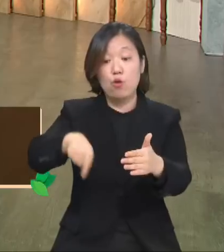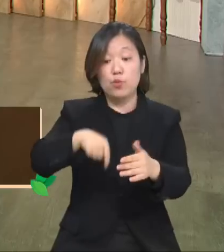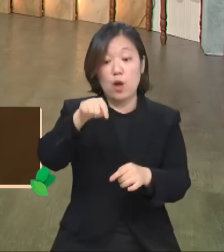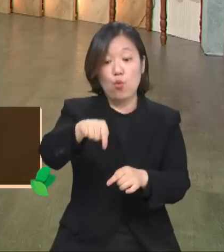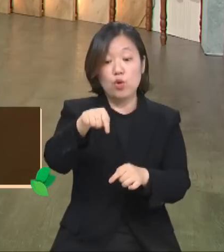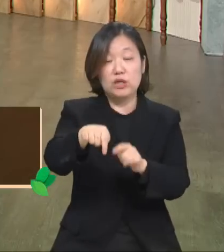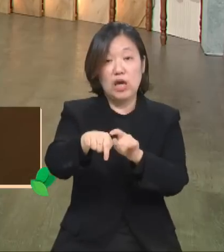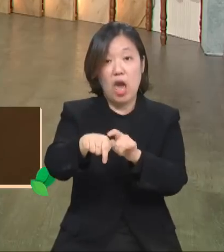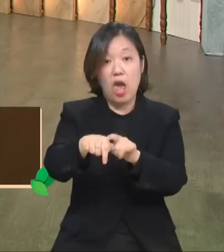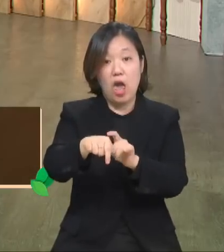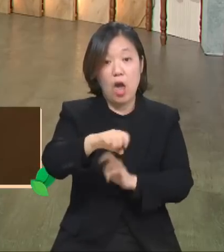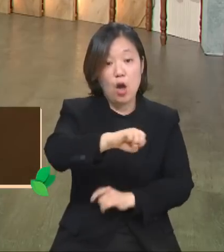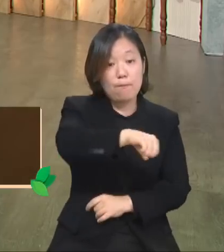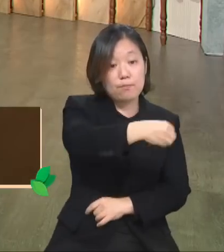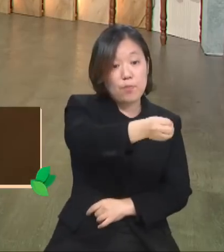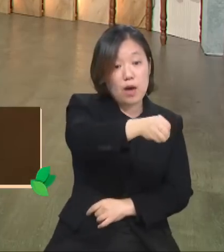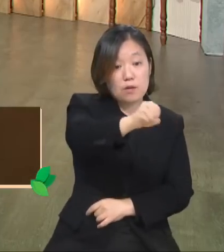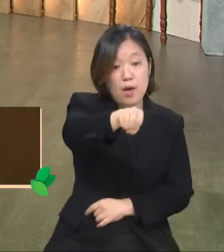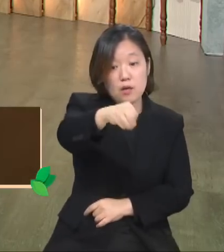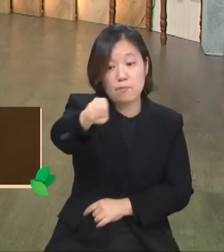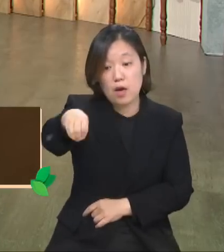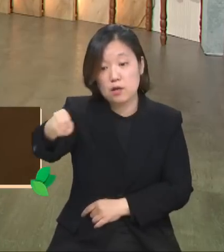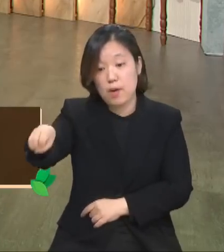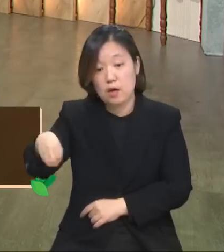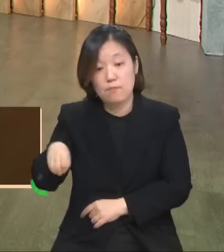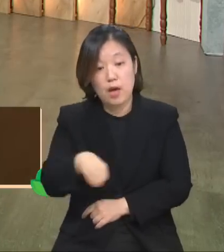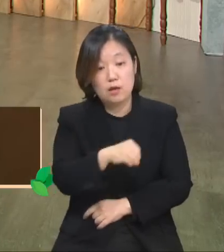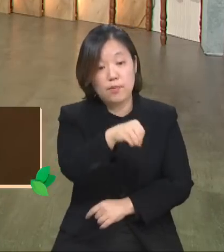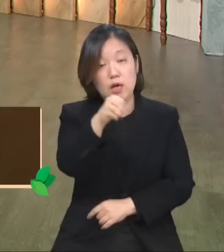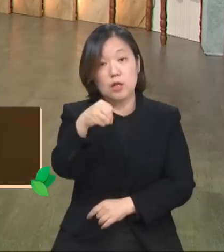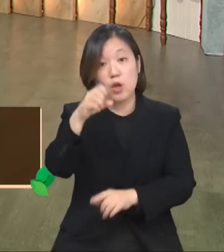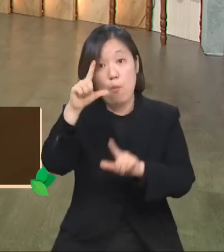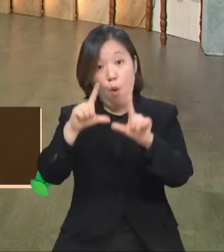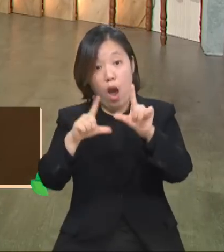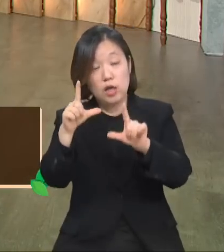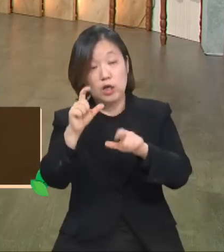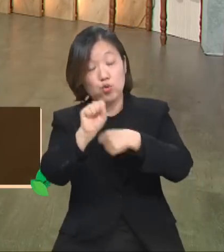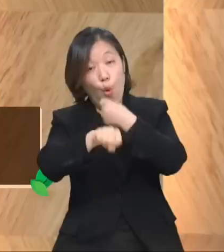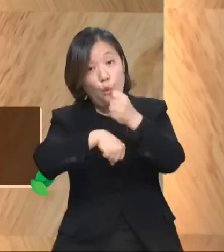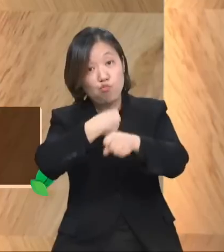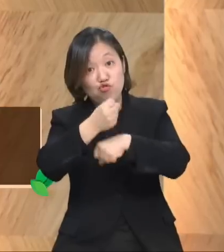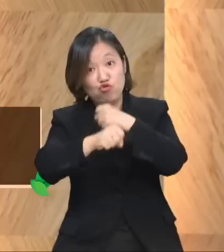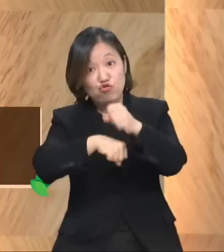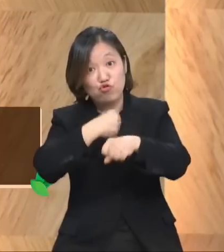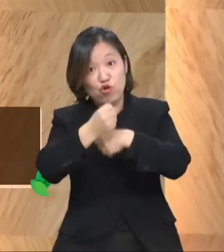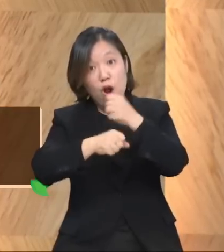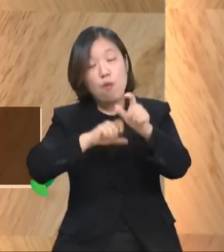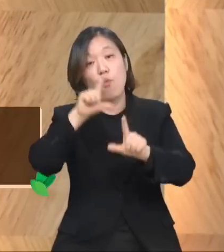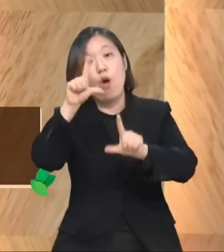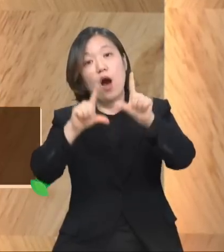동그란 모양에서 그런 어떤 동물의 현상이 나타났다 저도 이걸 읽으면서 뭐지